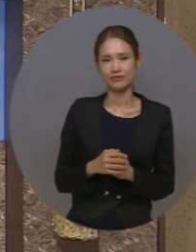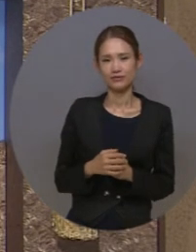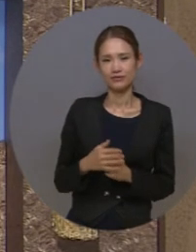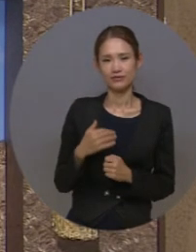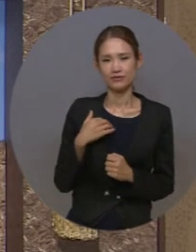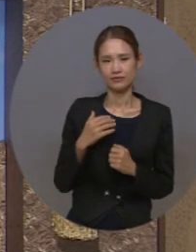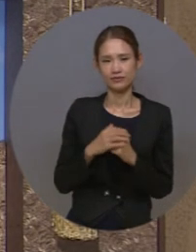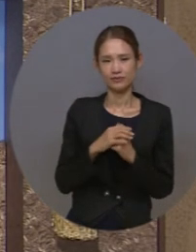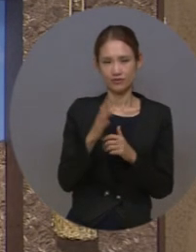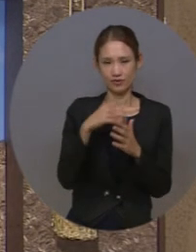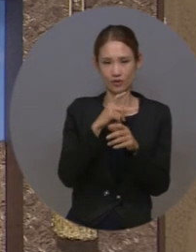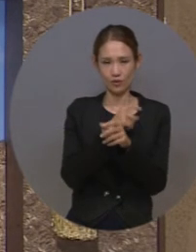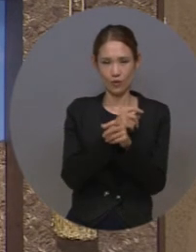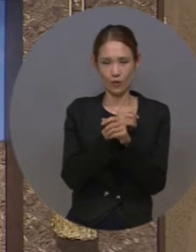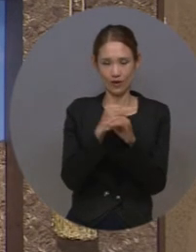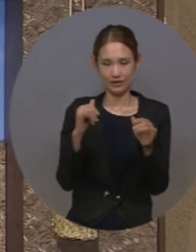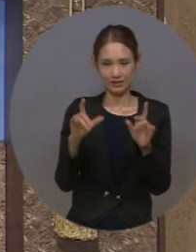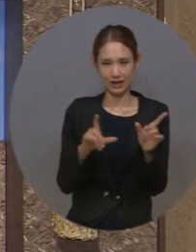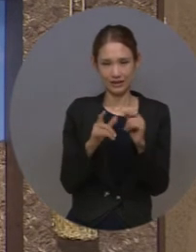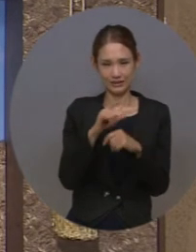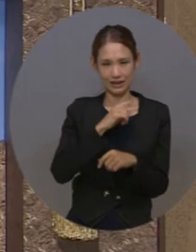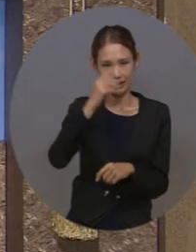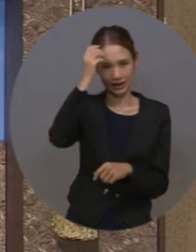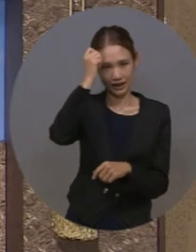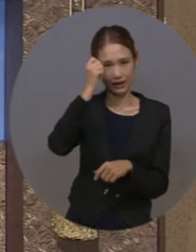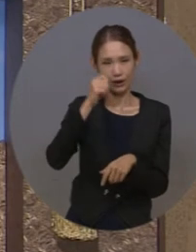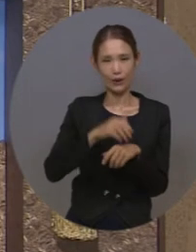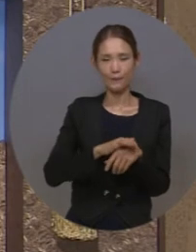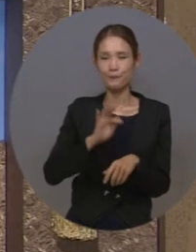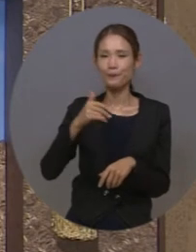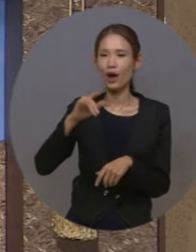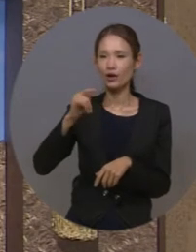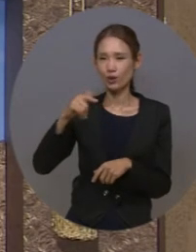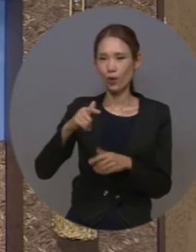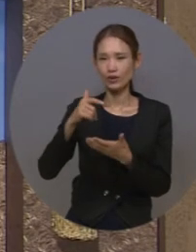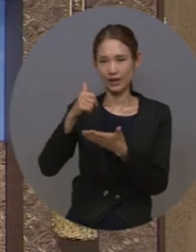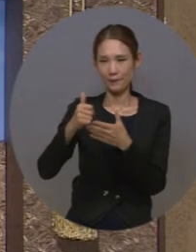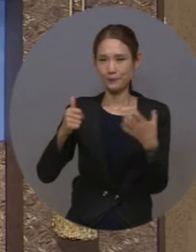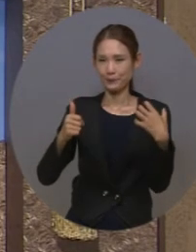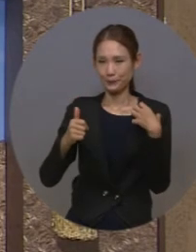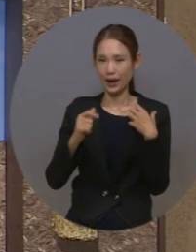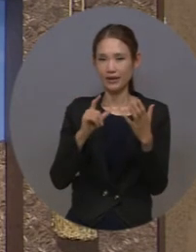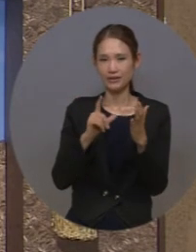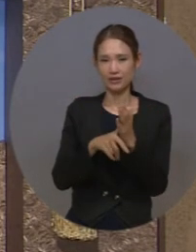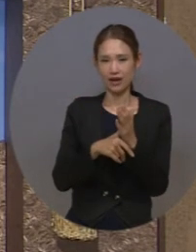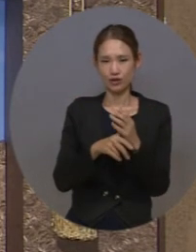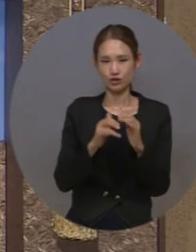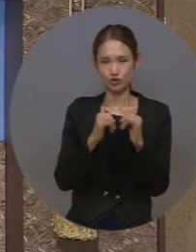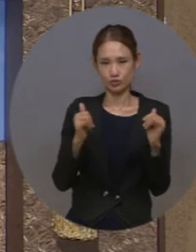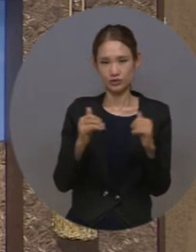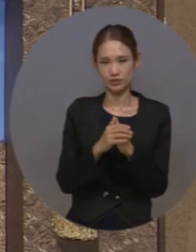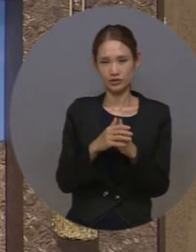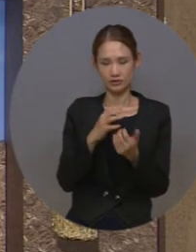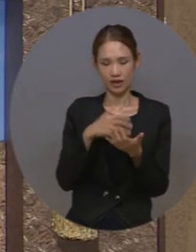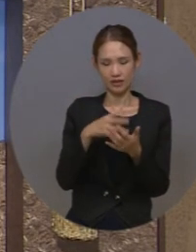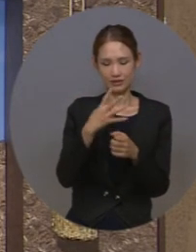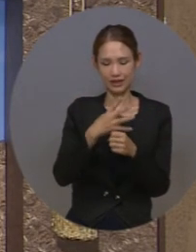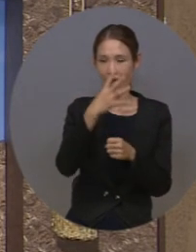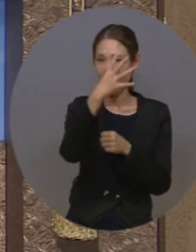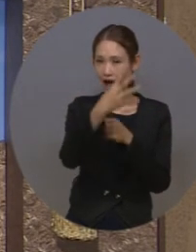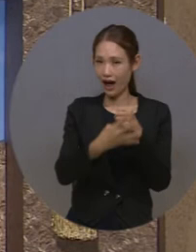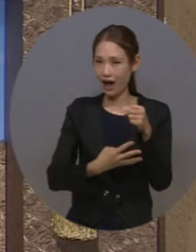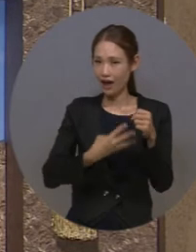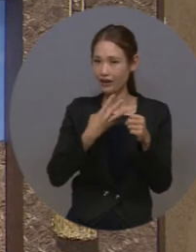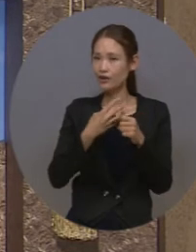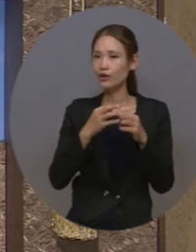이제 공무원 생활하면서 가장 큰 것이 평동장 했을 때 그때 주민들한테 제가 한 4년 동안 근무를